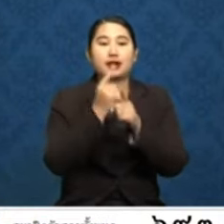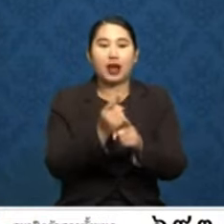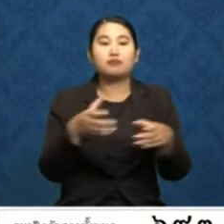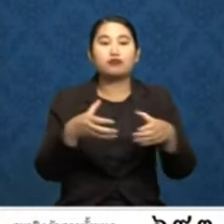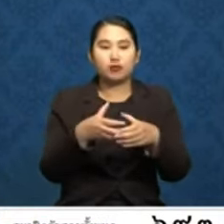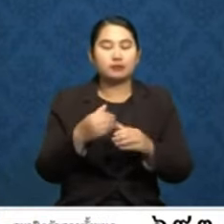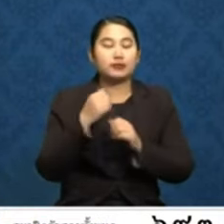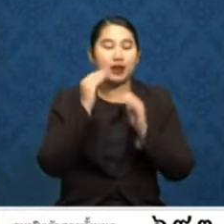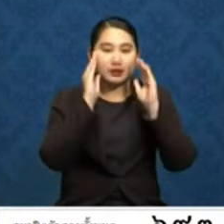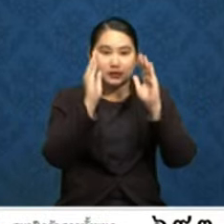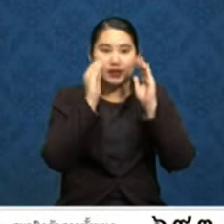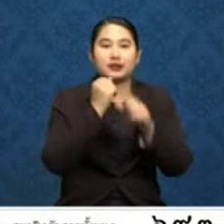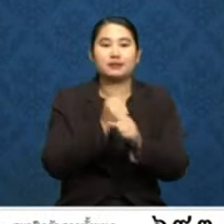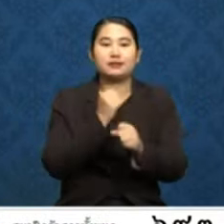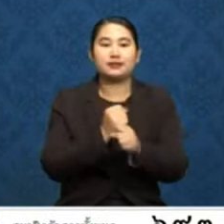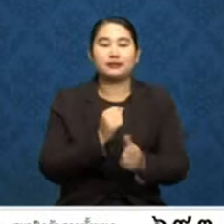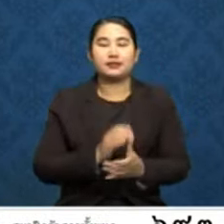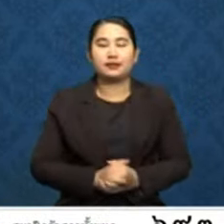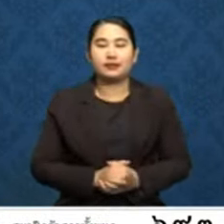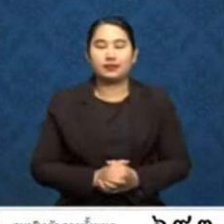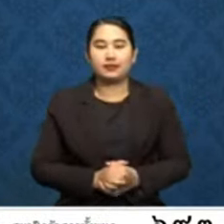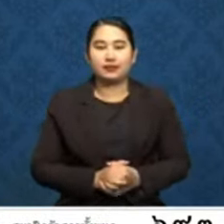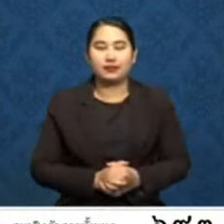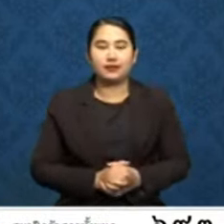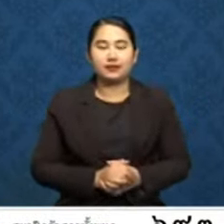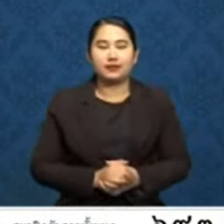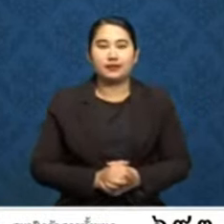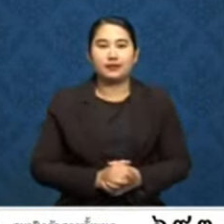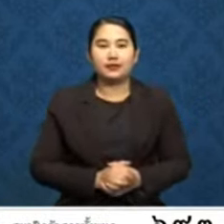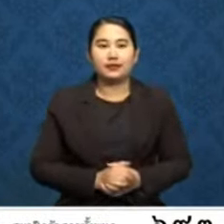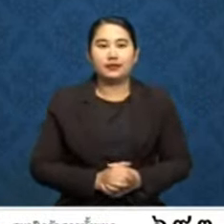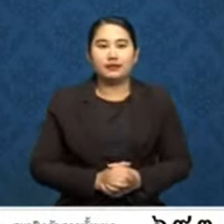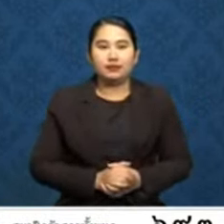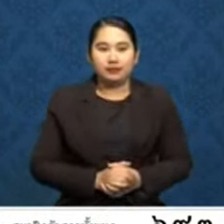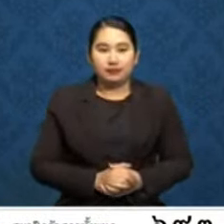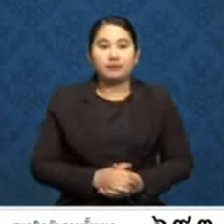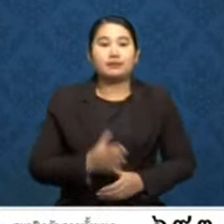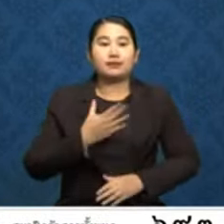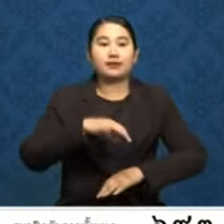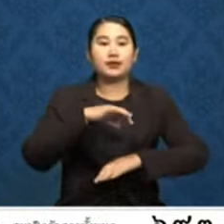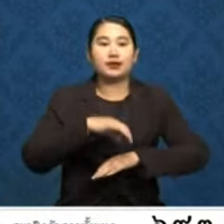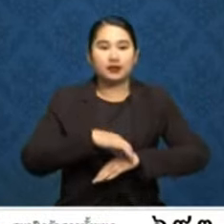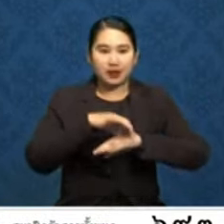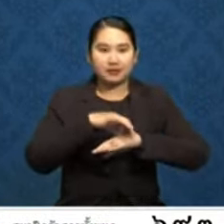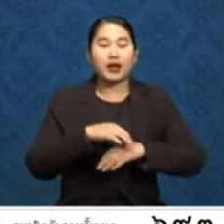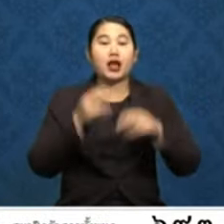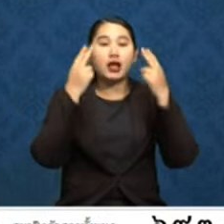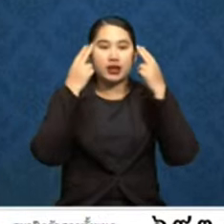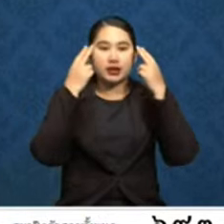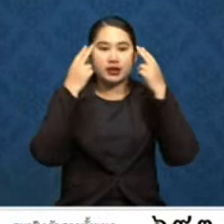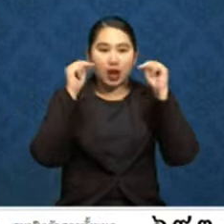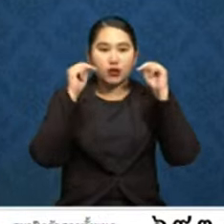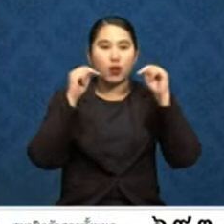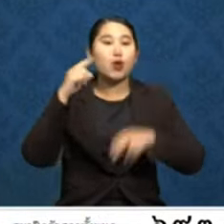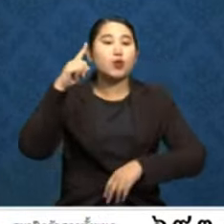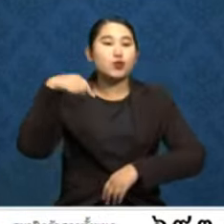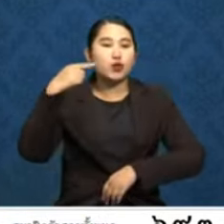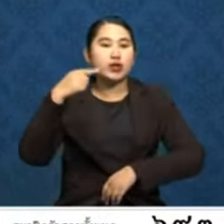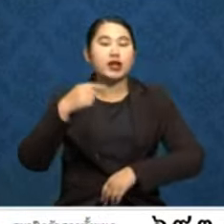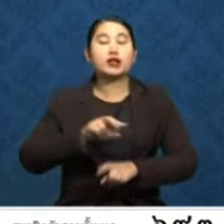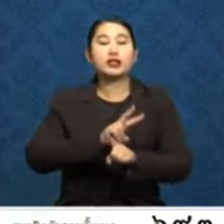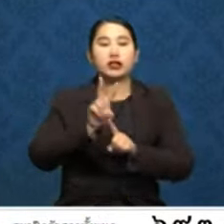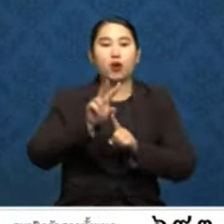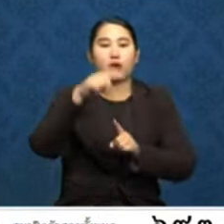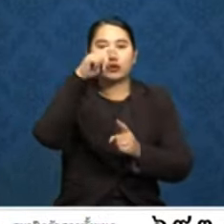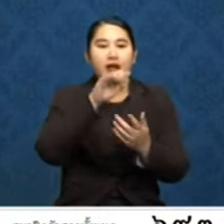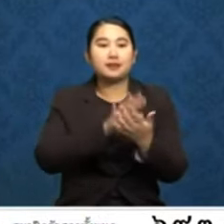ที่ตั้งไว้และในฐานะนายกรัฐมนตรีหญิงคนที่สองของประเทศดิฉันจ